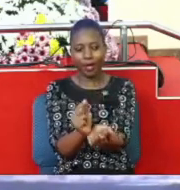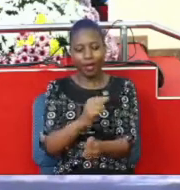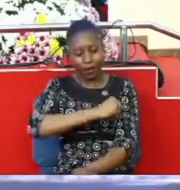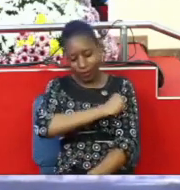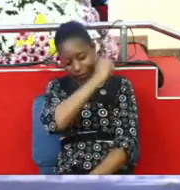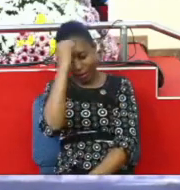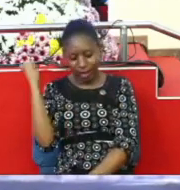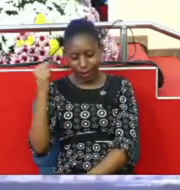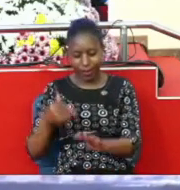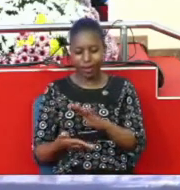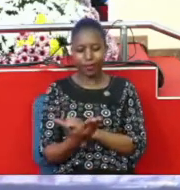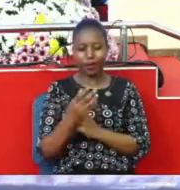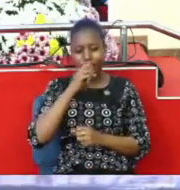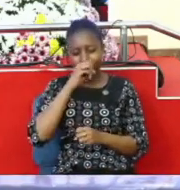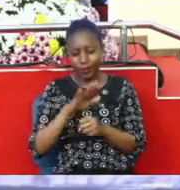nimefanya tu.